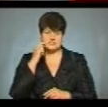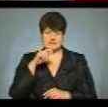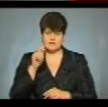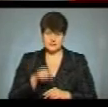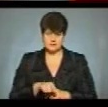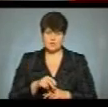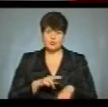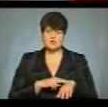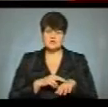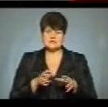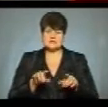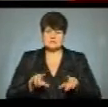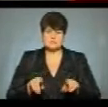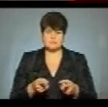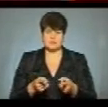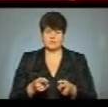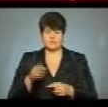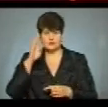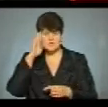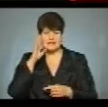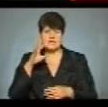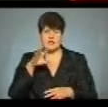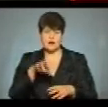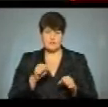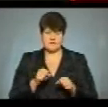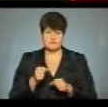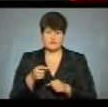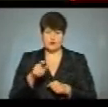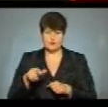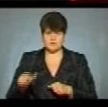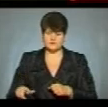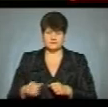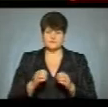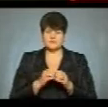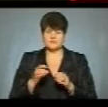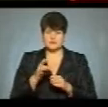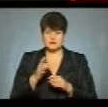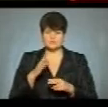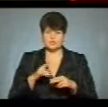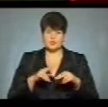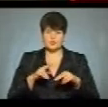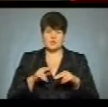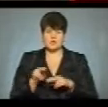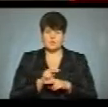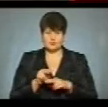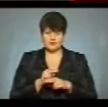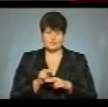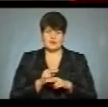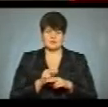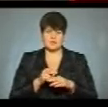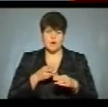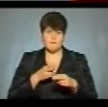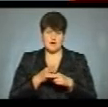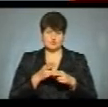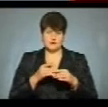затримали чоловіка, який грабував тернополянок. Вдесяте за три місяці ремонтуватимуть обмежувач руху на Гаївському мості в